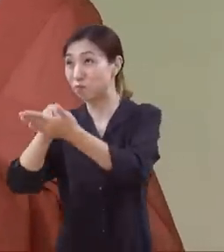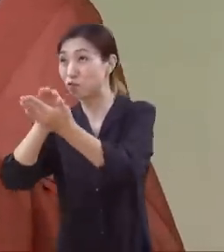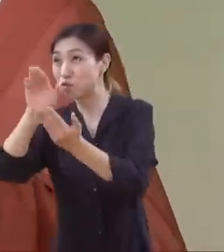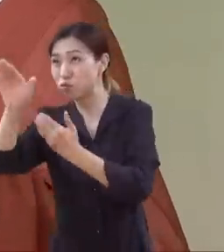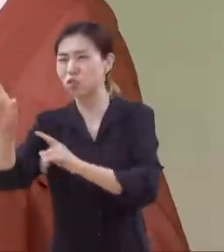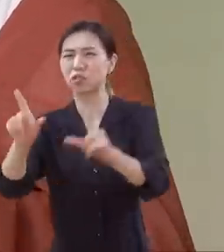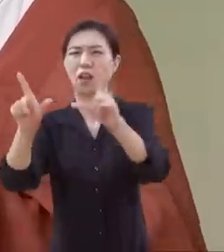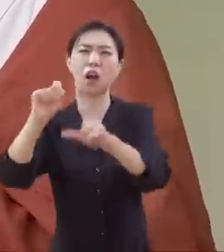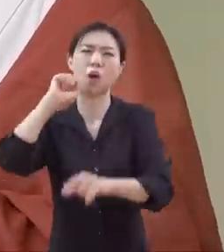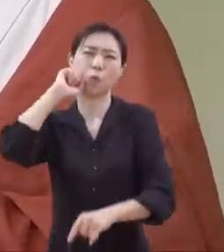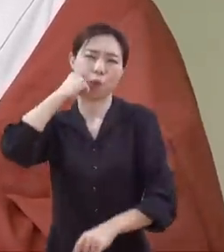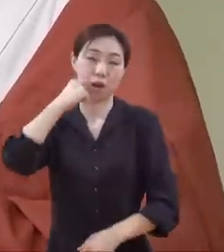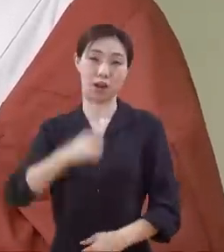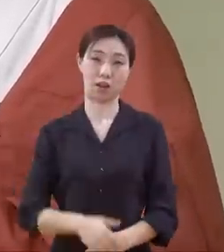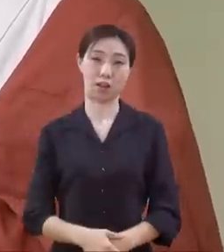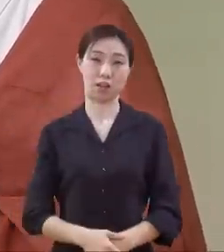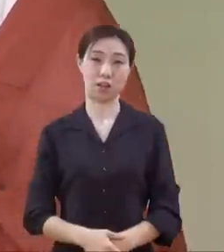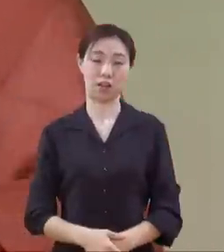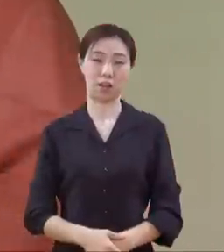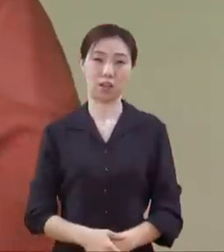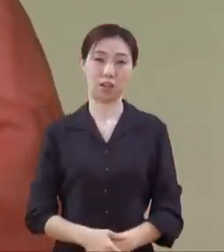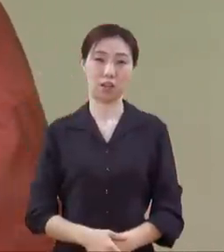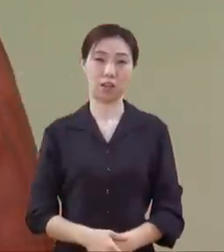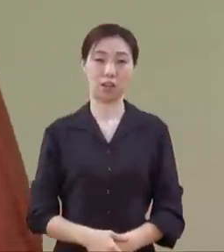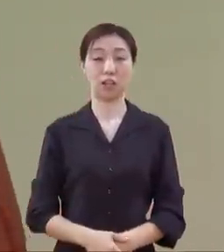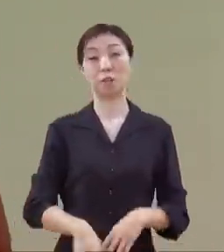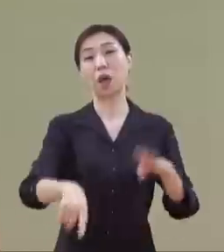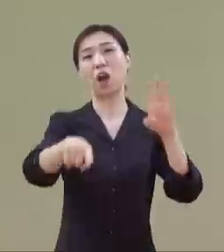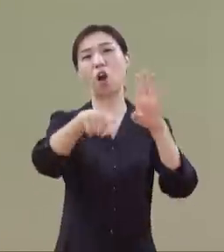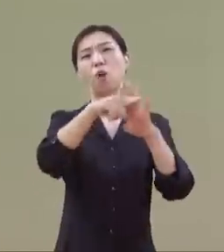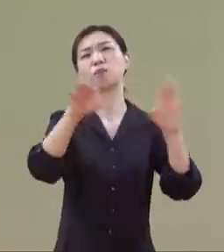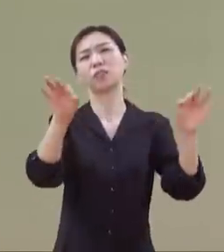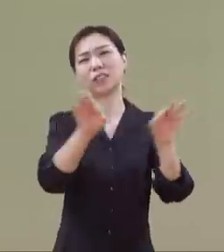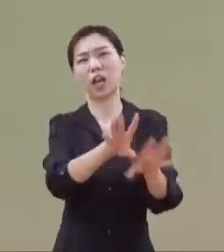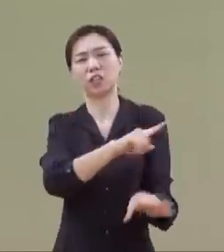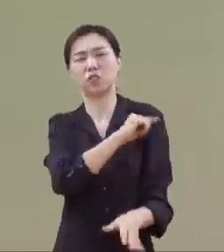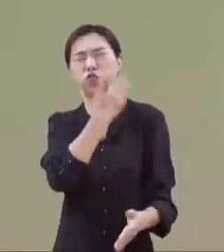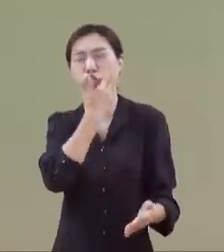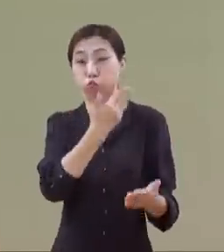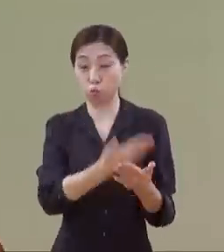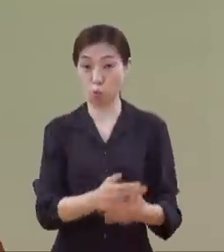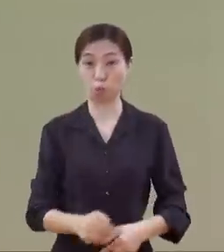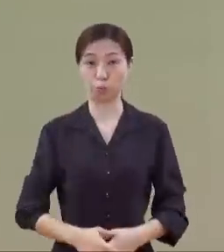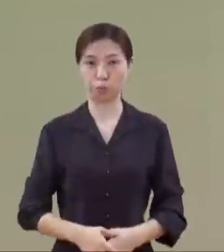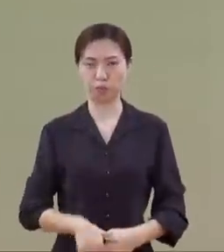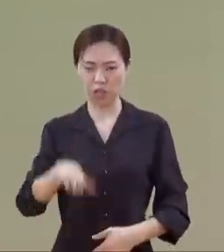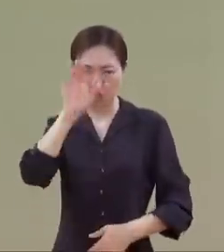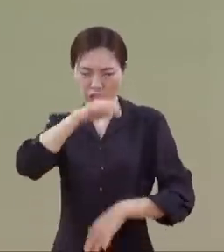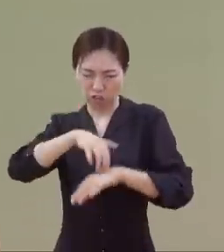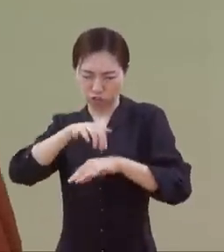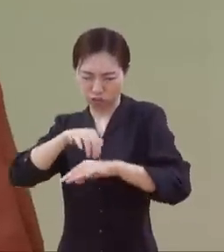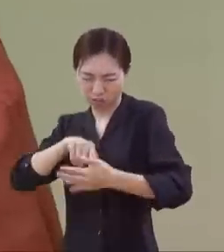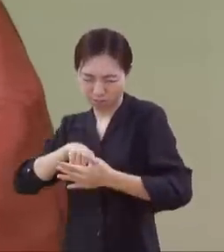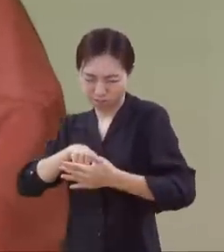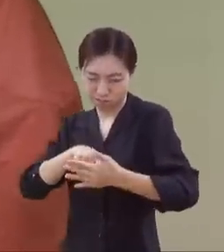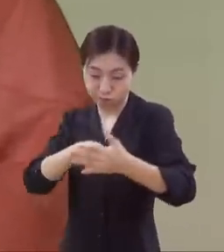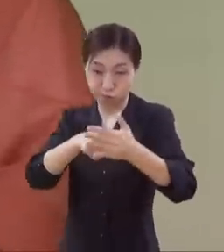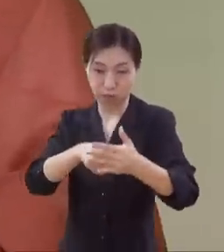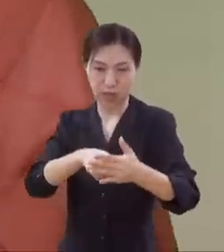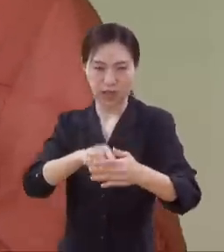말씀하시거든요 그 여러분 중요한게 있어요 그냥 수행했다고 저절로 모든 일이 슬슬 풀리는게